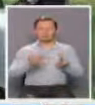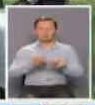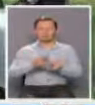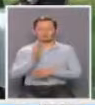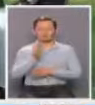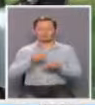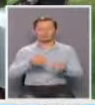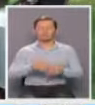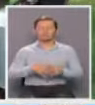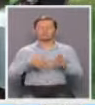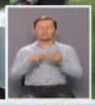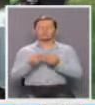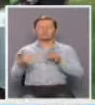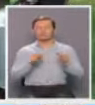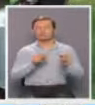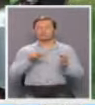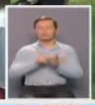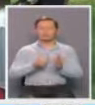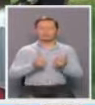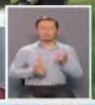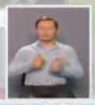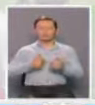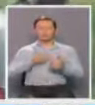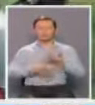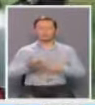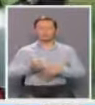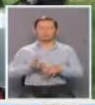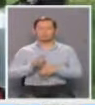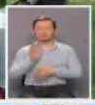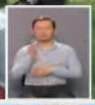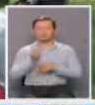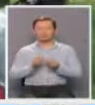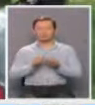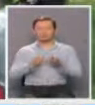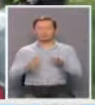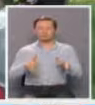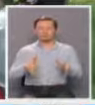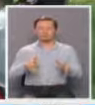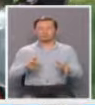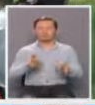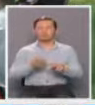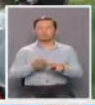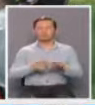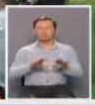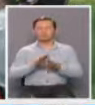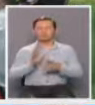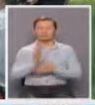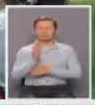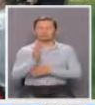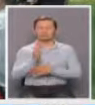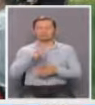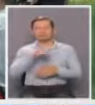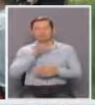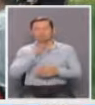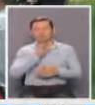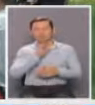мерейлі отбасы сайысына қатысып жатқанымызға өте қуаныштымыз. Ағаш тамырымен жасайды. Осындай банаға бәйтерек болып отырған